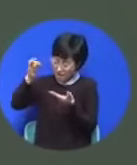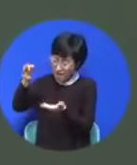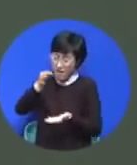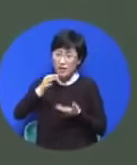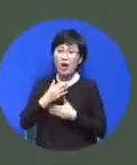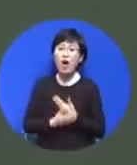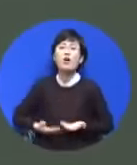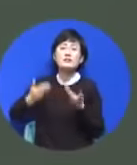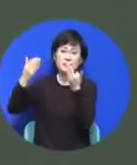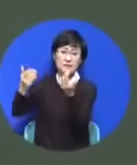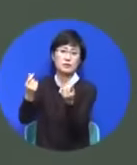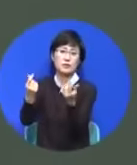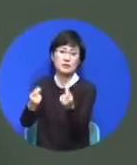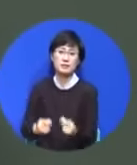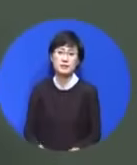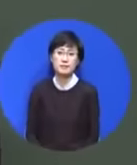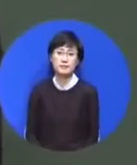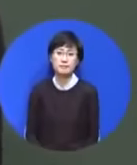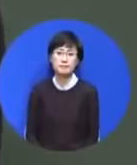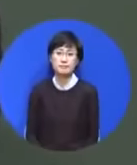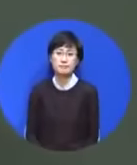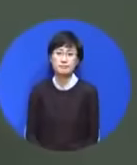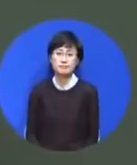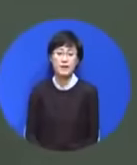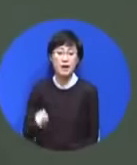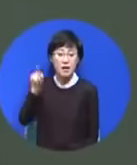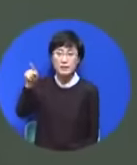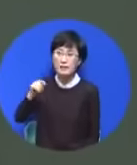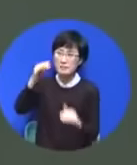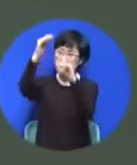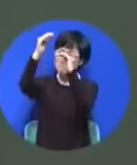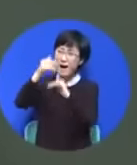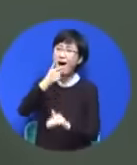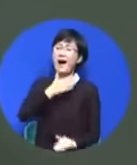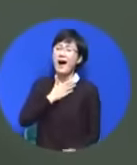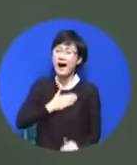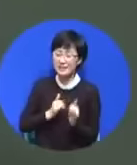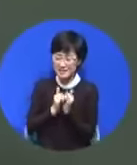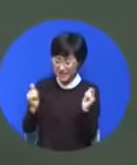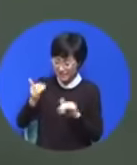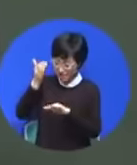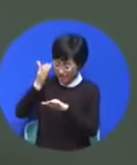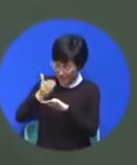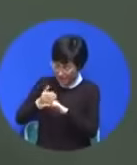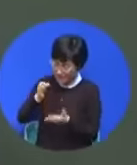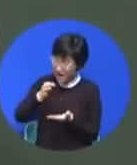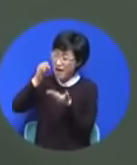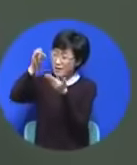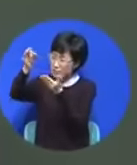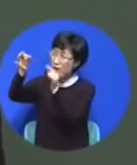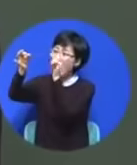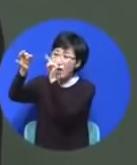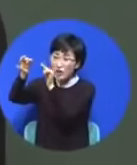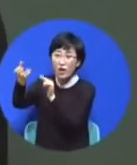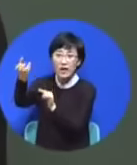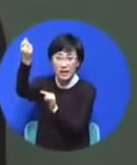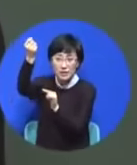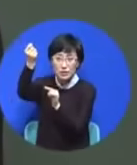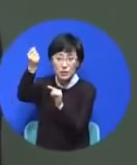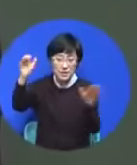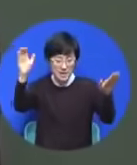겁니다 이걸 알고 있는 사람이 드리는 예물 통해서 하나님은 허암 경제를